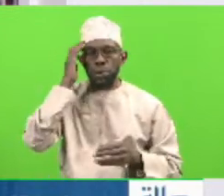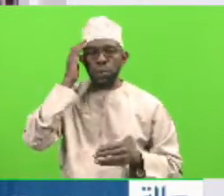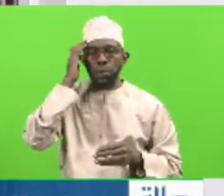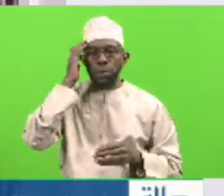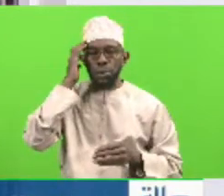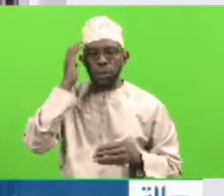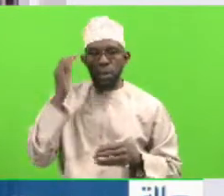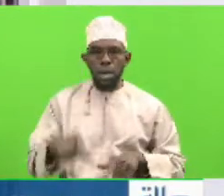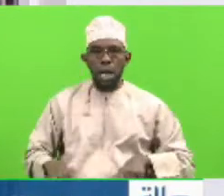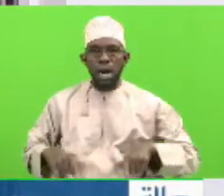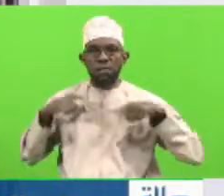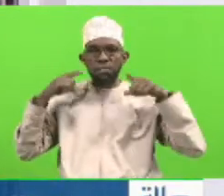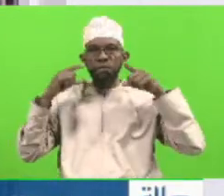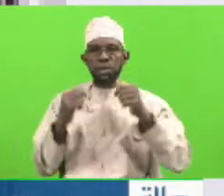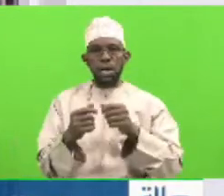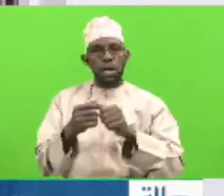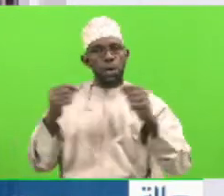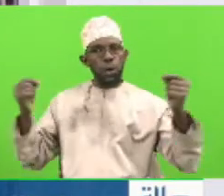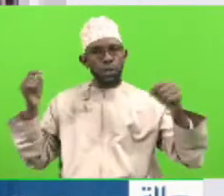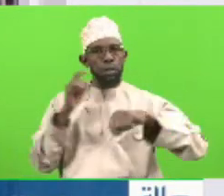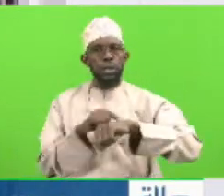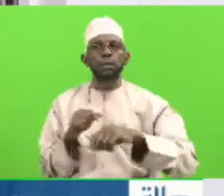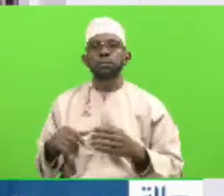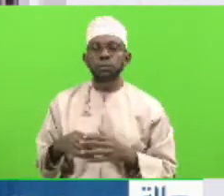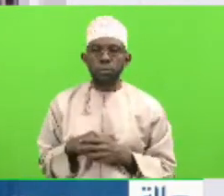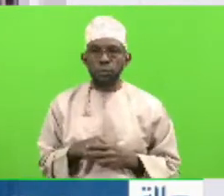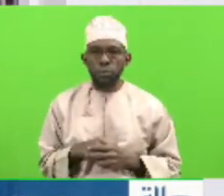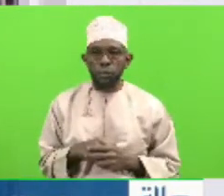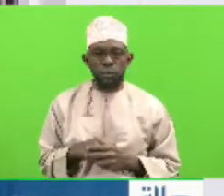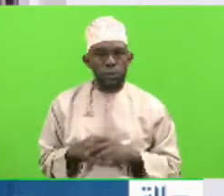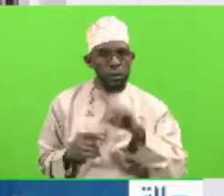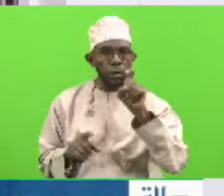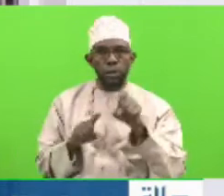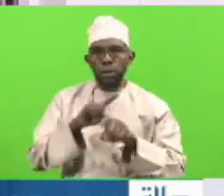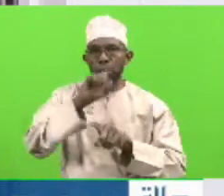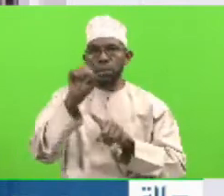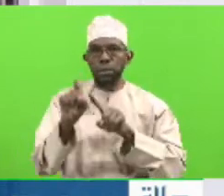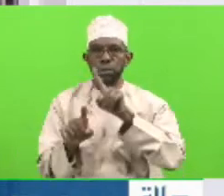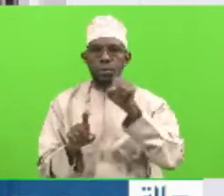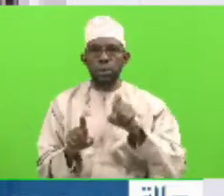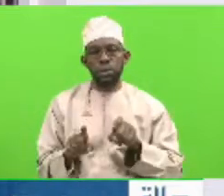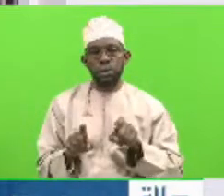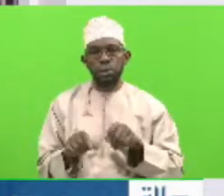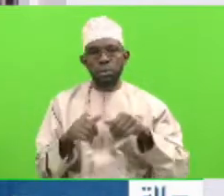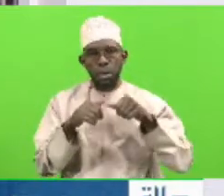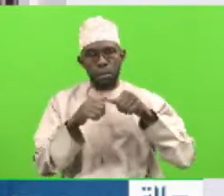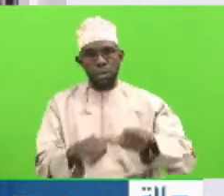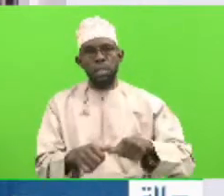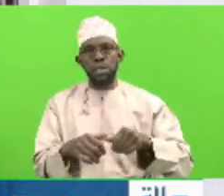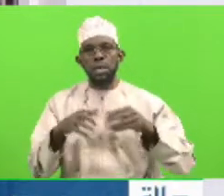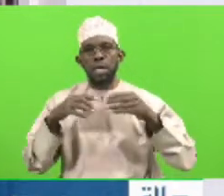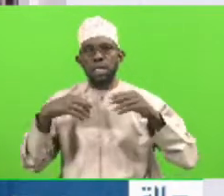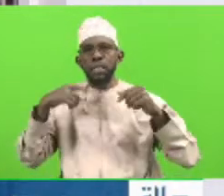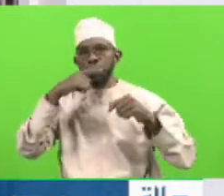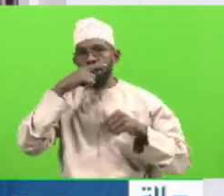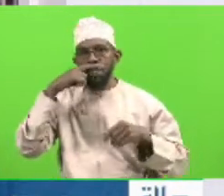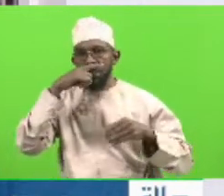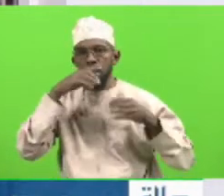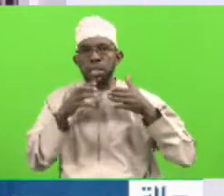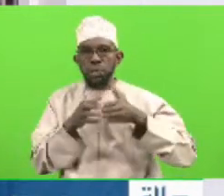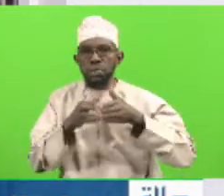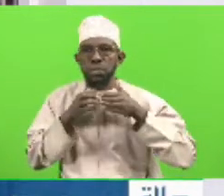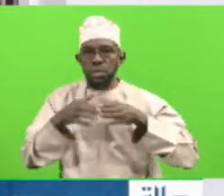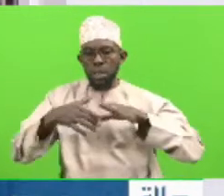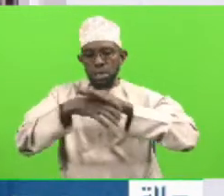إننا نعيش في زمن قد كثر فيه الفتن ودواعي الإباحية والزنا واللواط